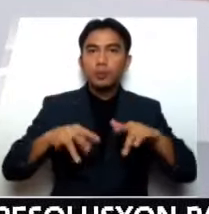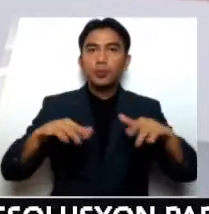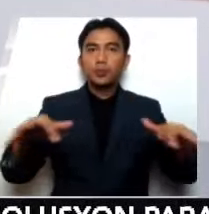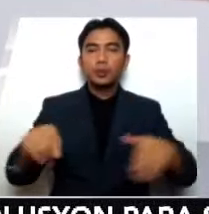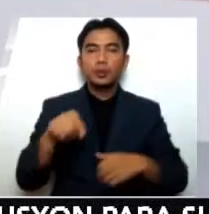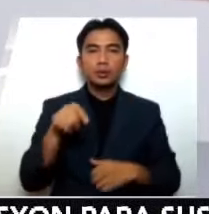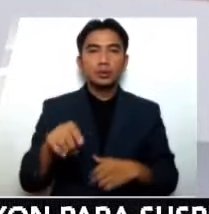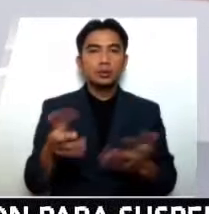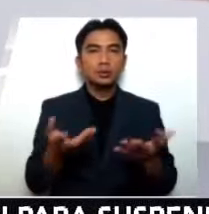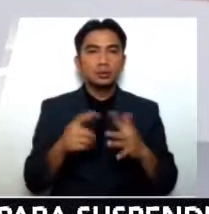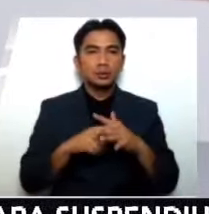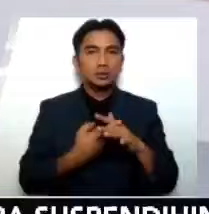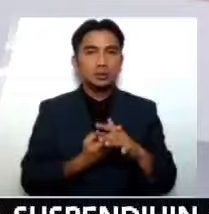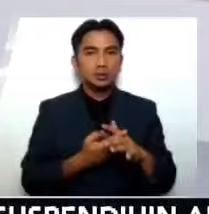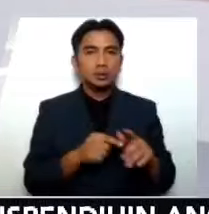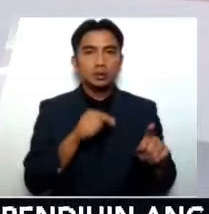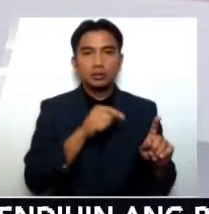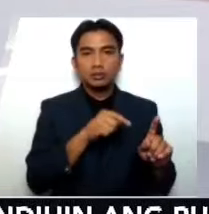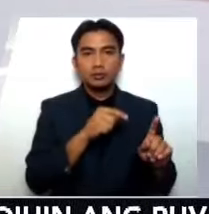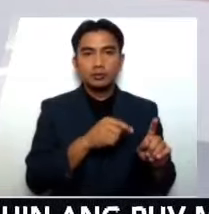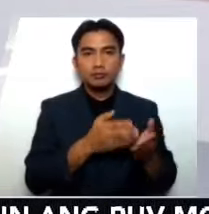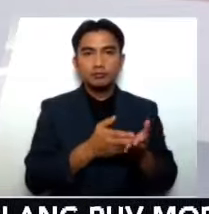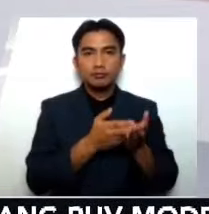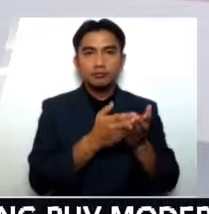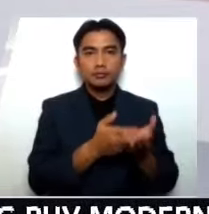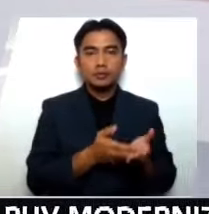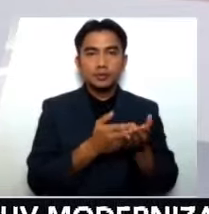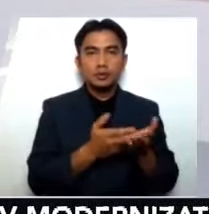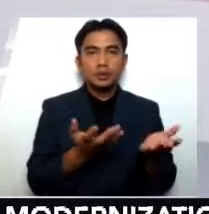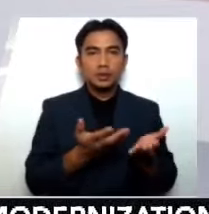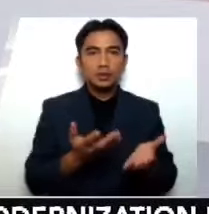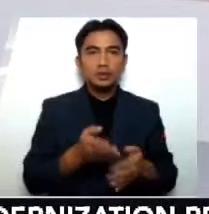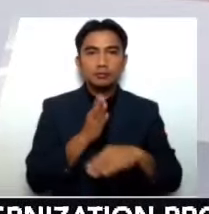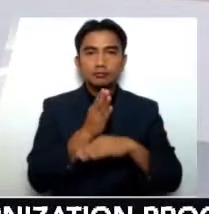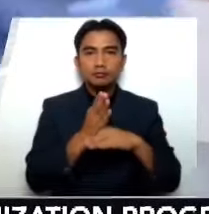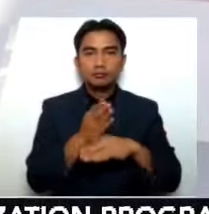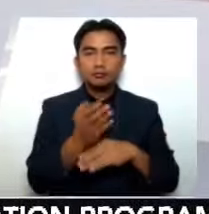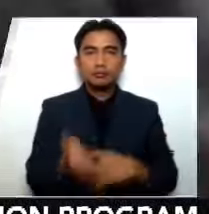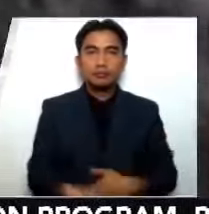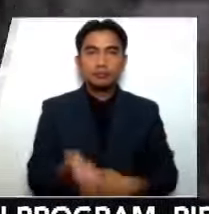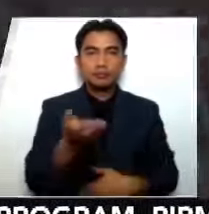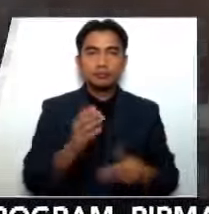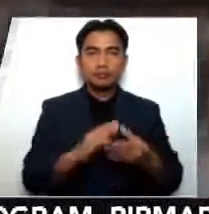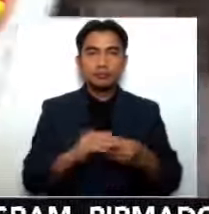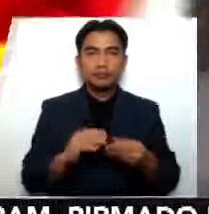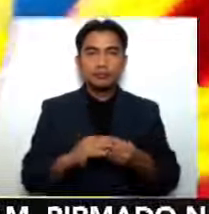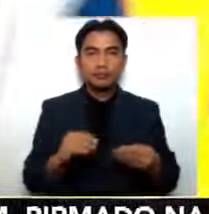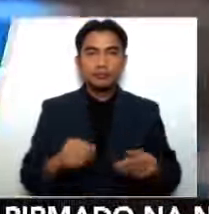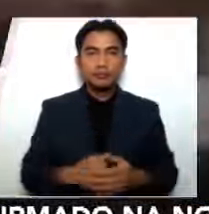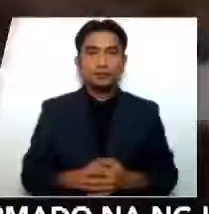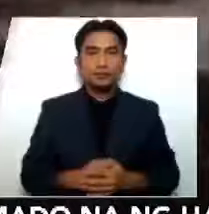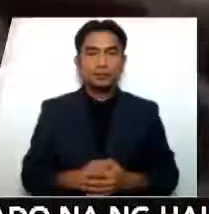MT Terra Nova sa Limay, Bataan. May report si Jude Veneracion.